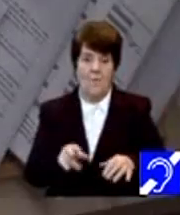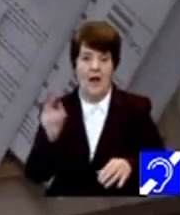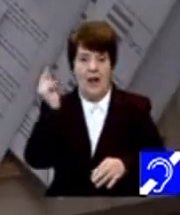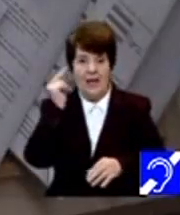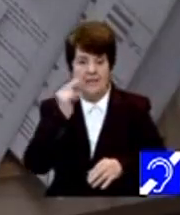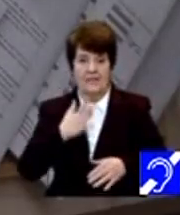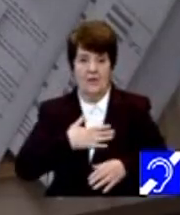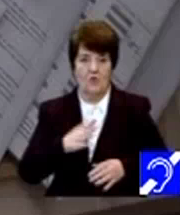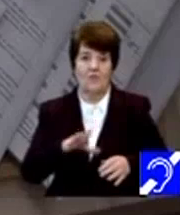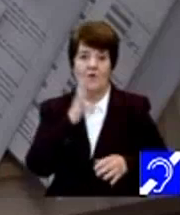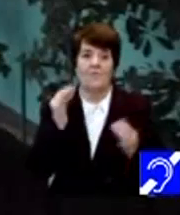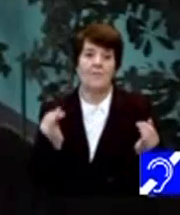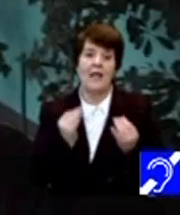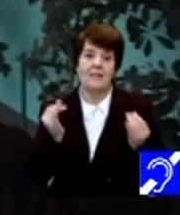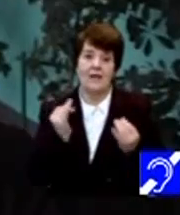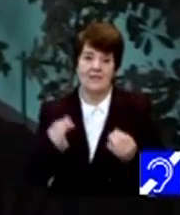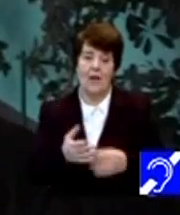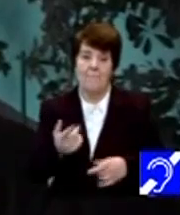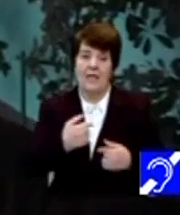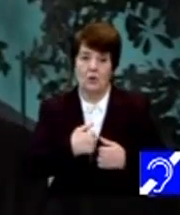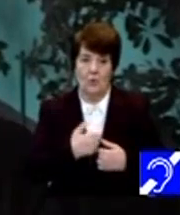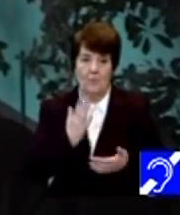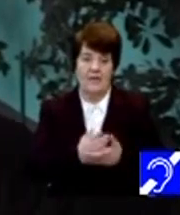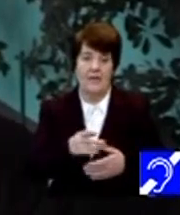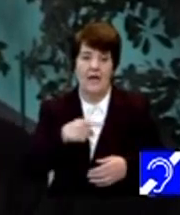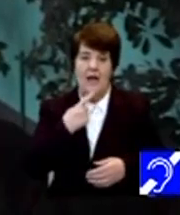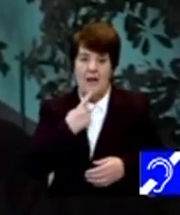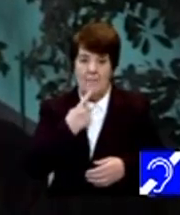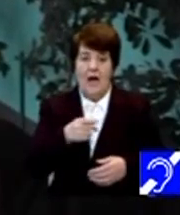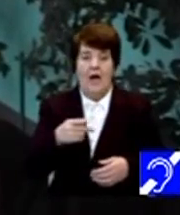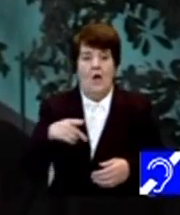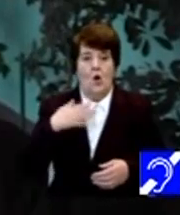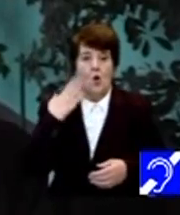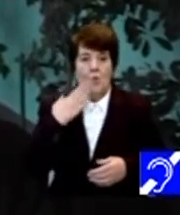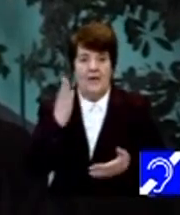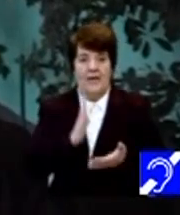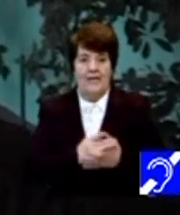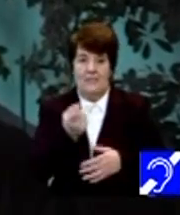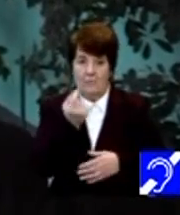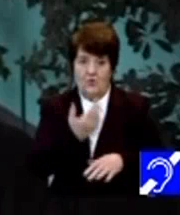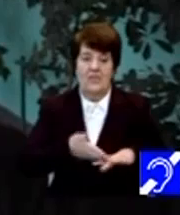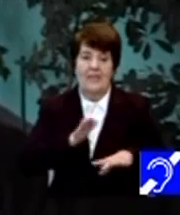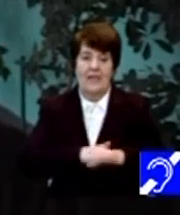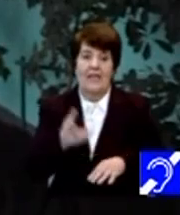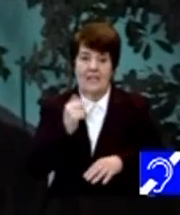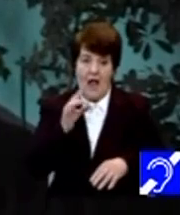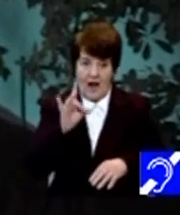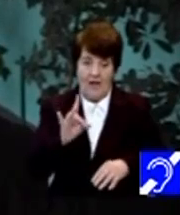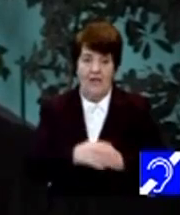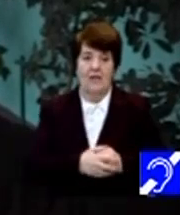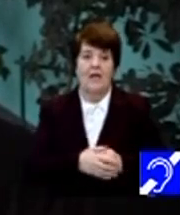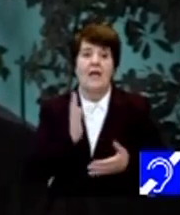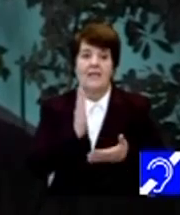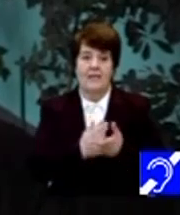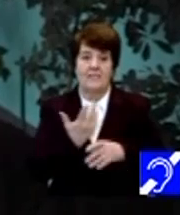acum lecțiile noastre vor fi mai interesante. Pentru mine, limba română este puțin grea,